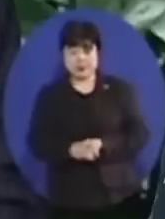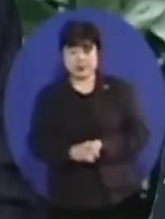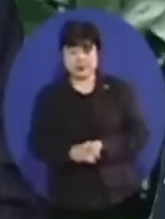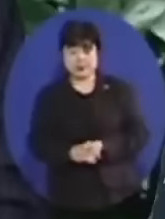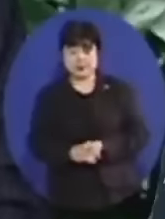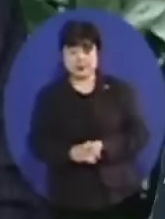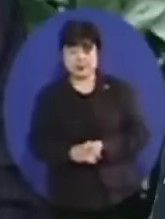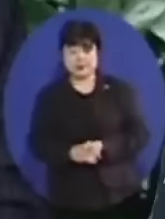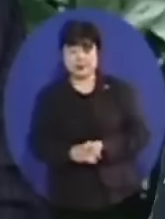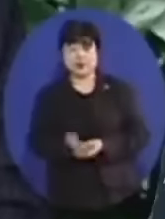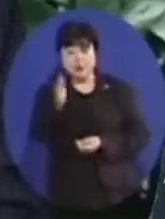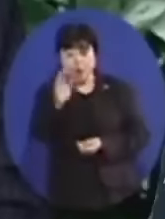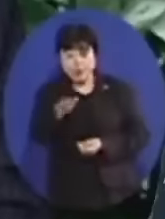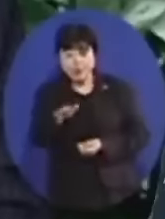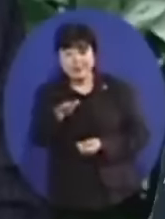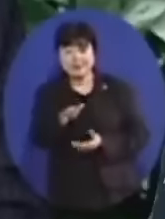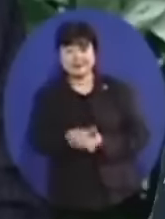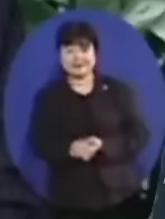그러면